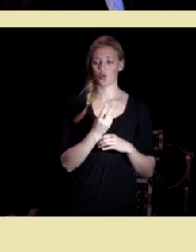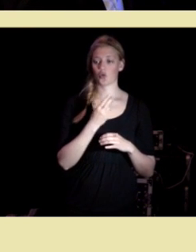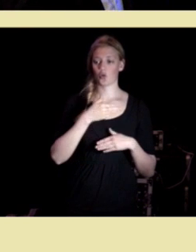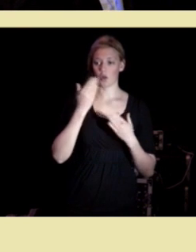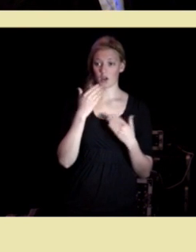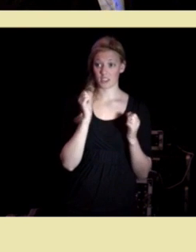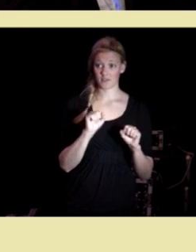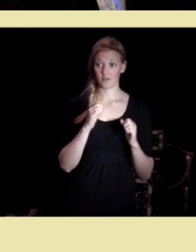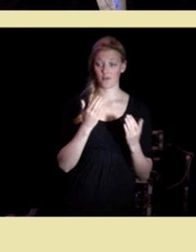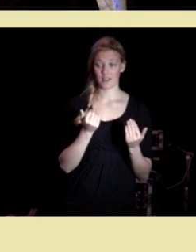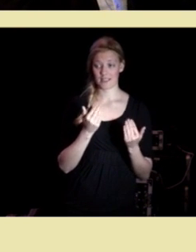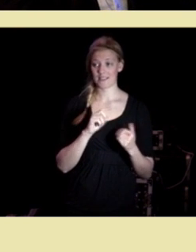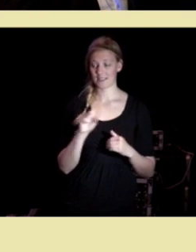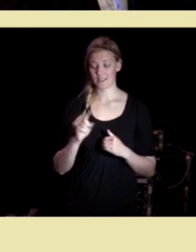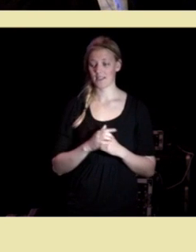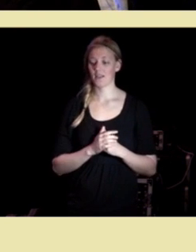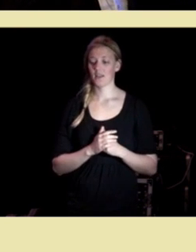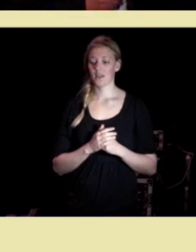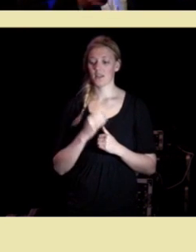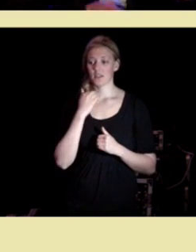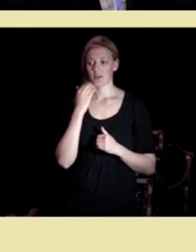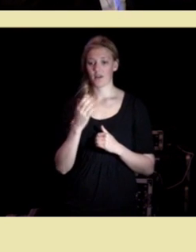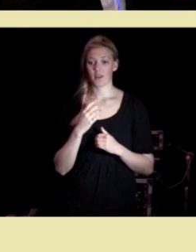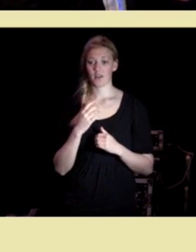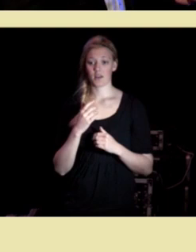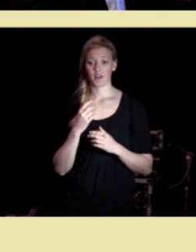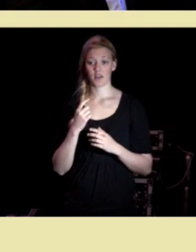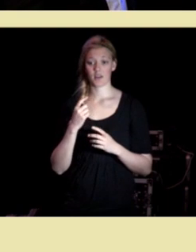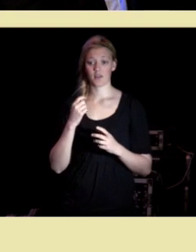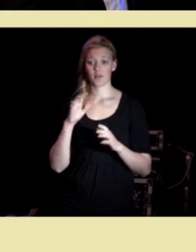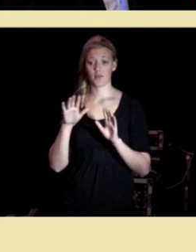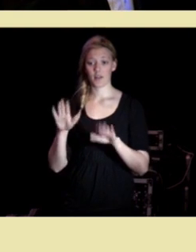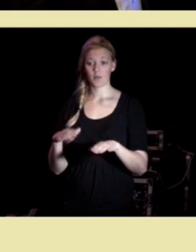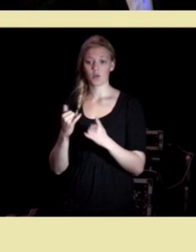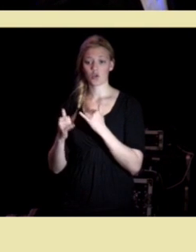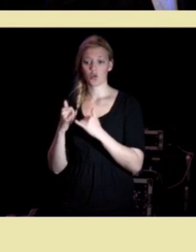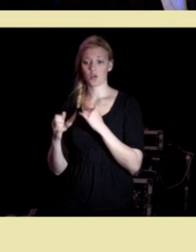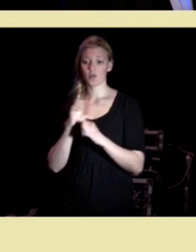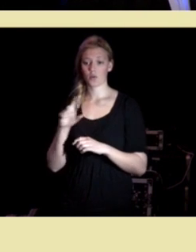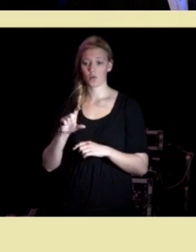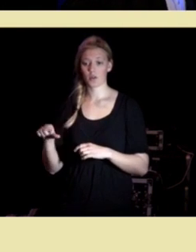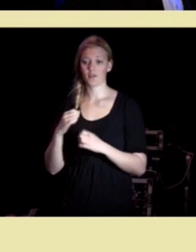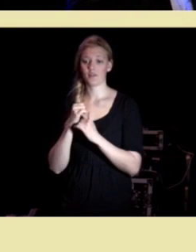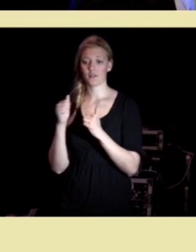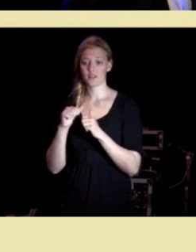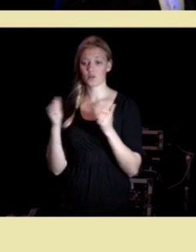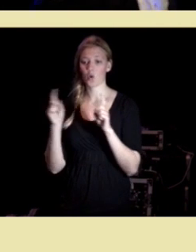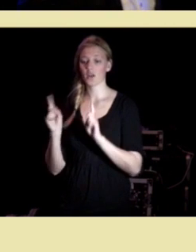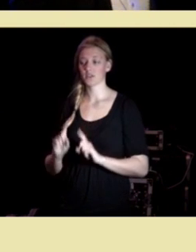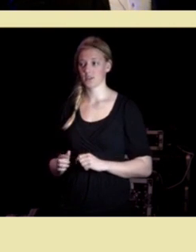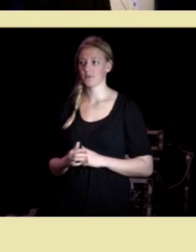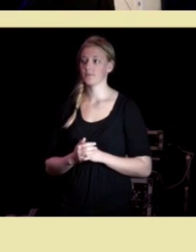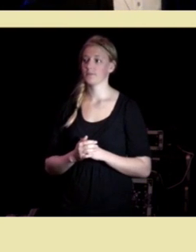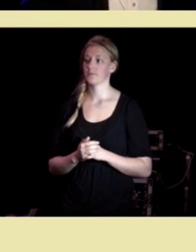fullt. Det skal være litt plass på slutten av de 6 ukenes ventetid, så du kan ta noen som haster. Og hva er dette? Jo, dette er jo alle